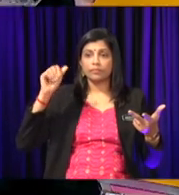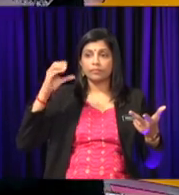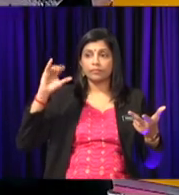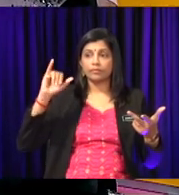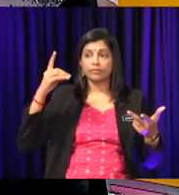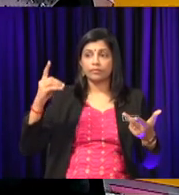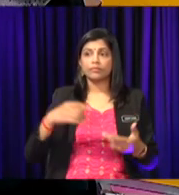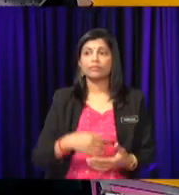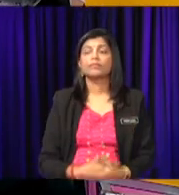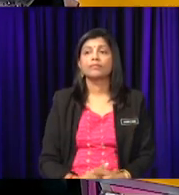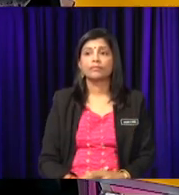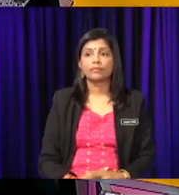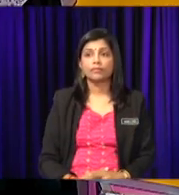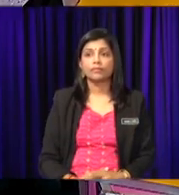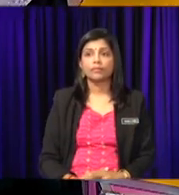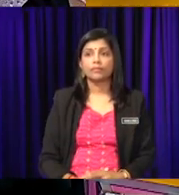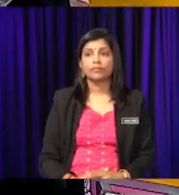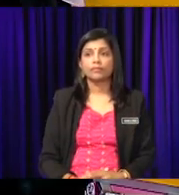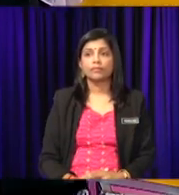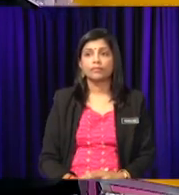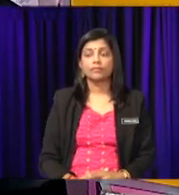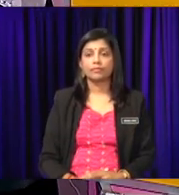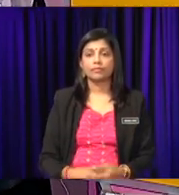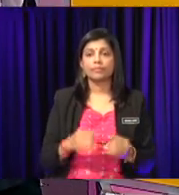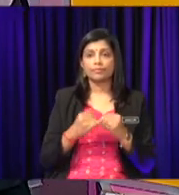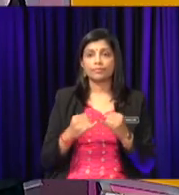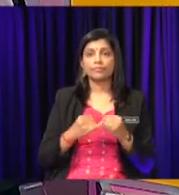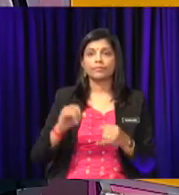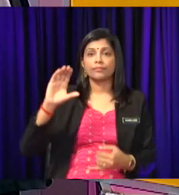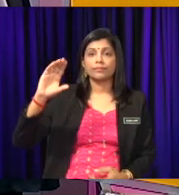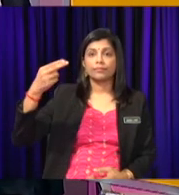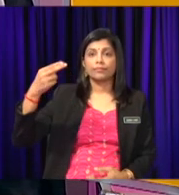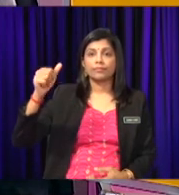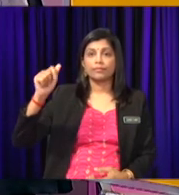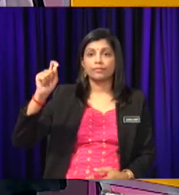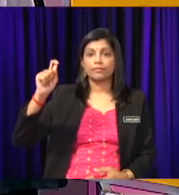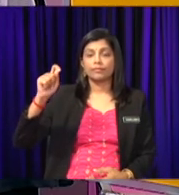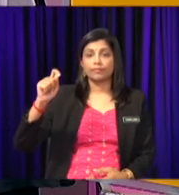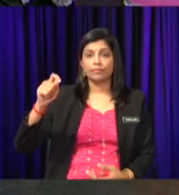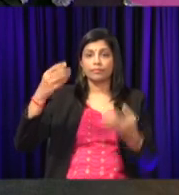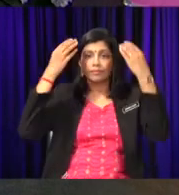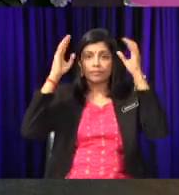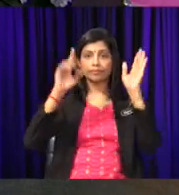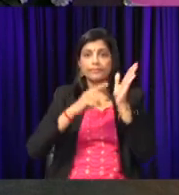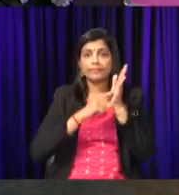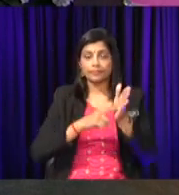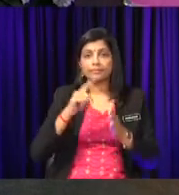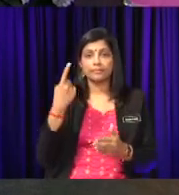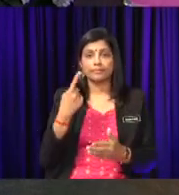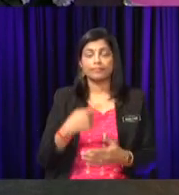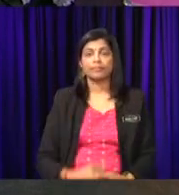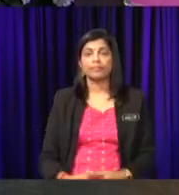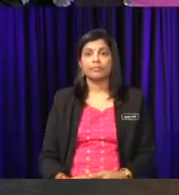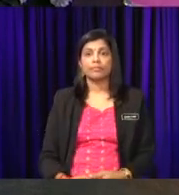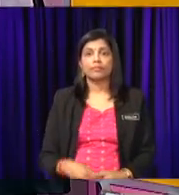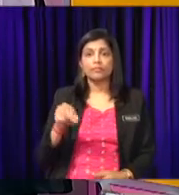yang terakhir yaitu teknik bacaan cek saya cuma tunjukkan saja murid saya